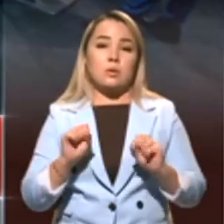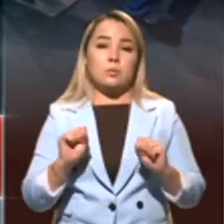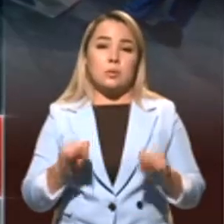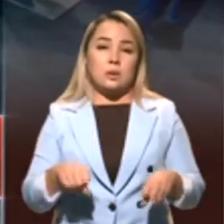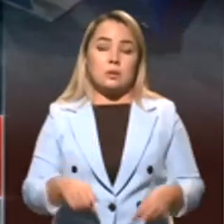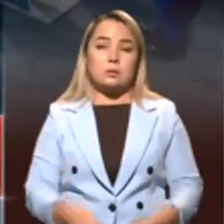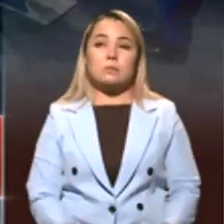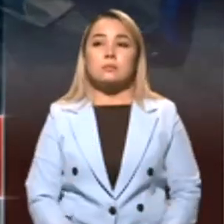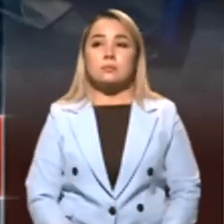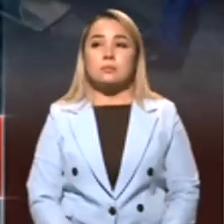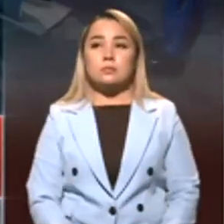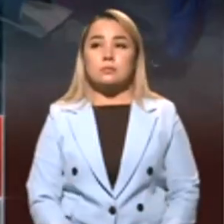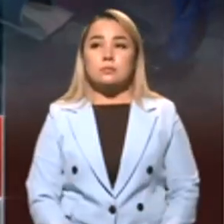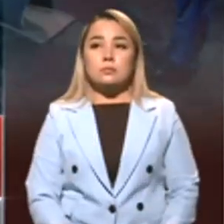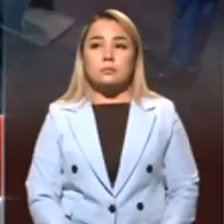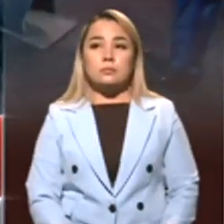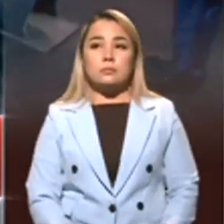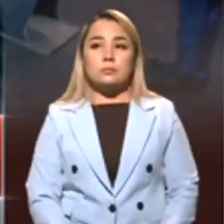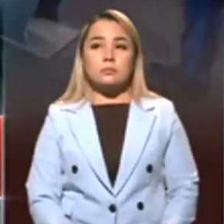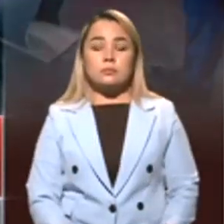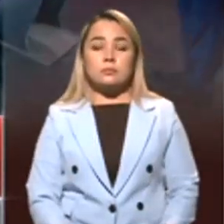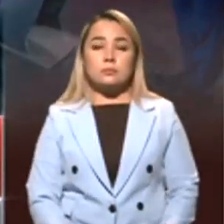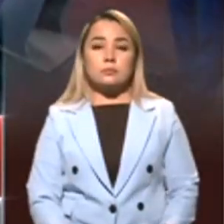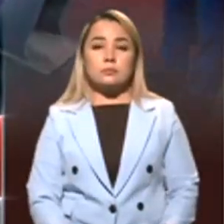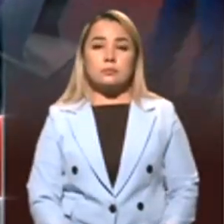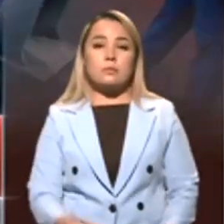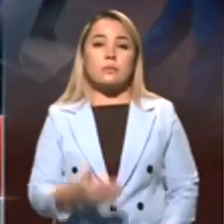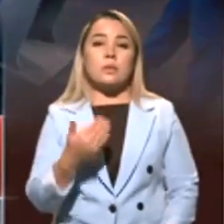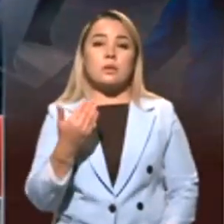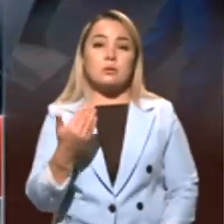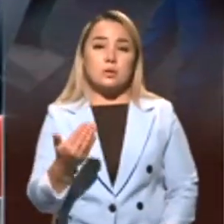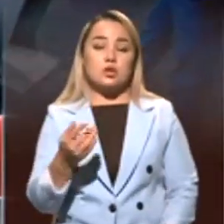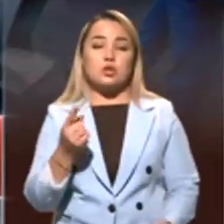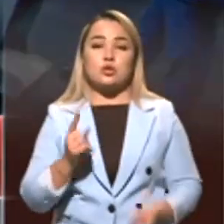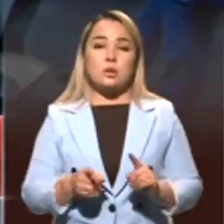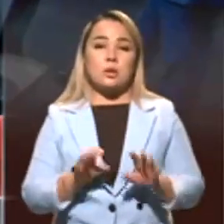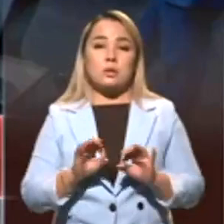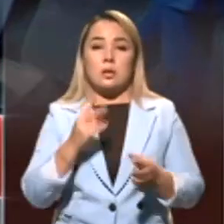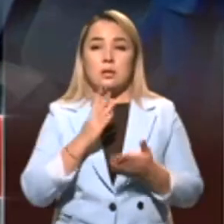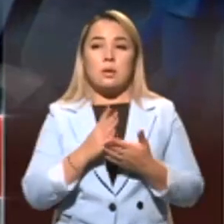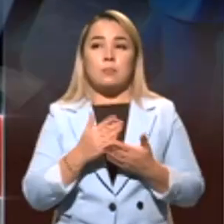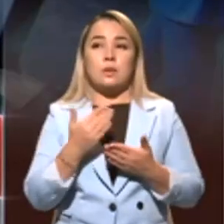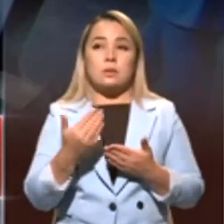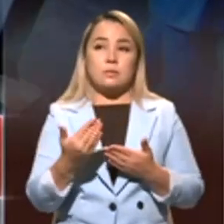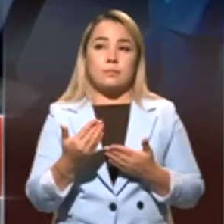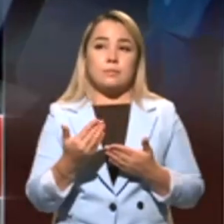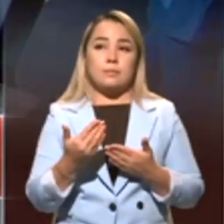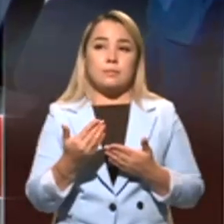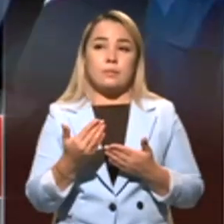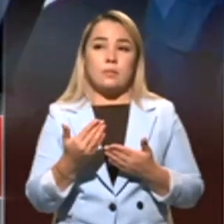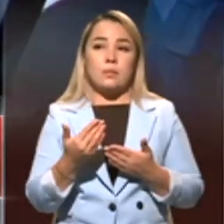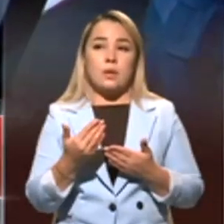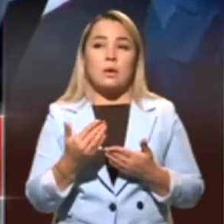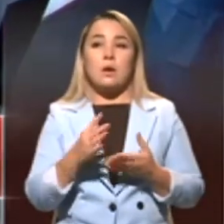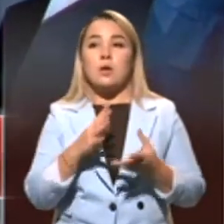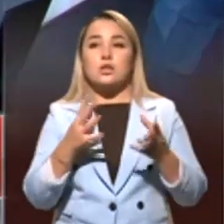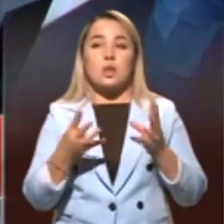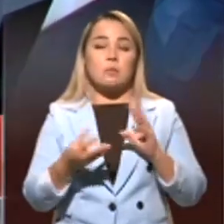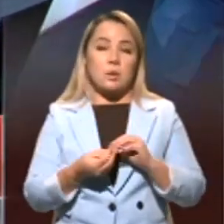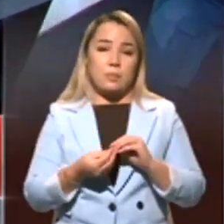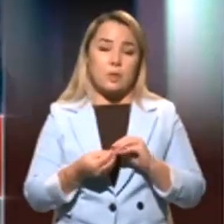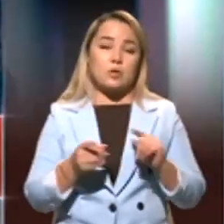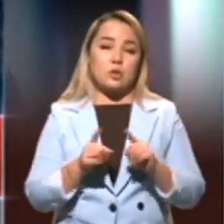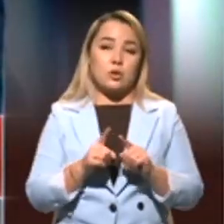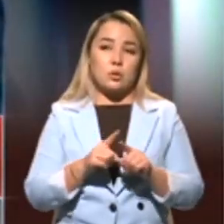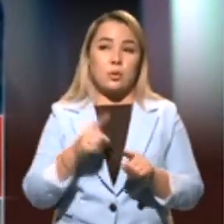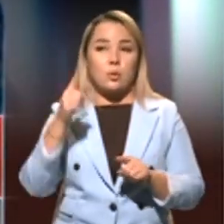Иә. Қосып айтып кететін болсақ, сіздің шындығында былай қарасақ, жалпылама